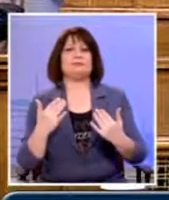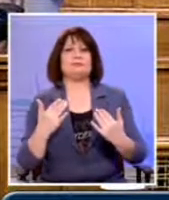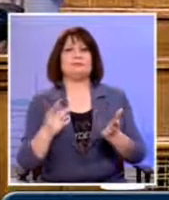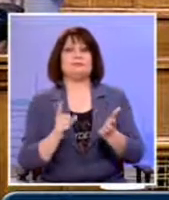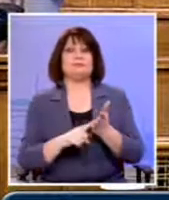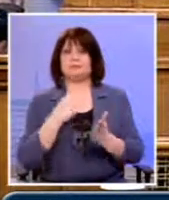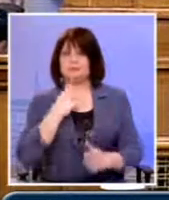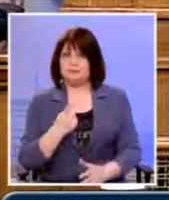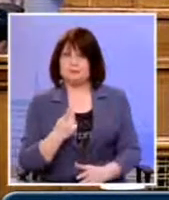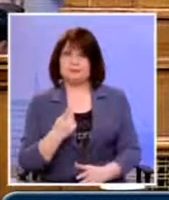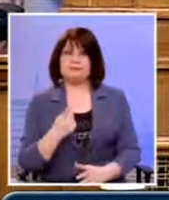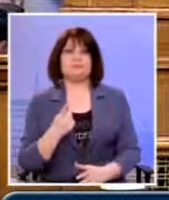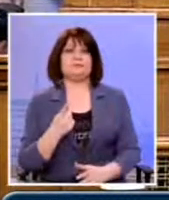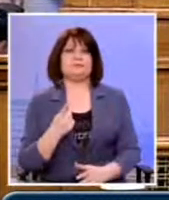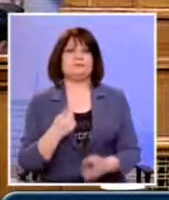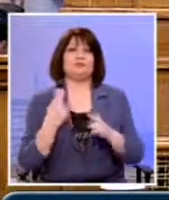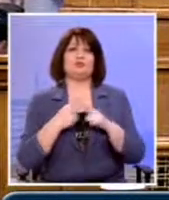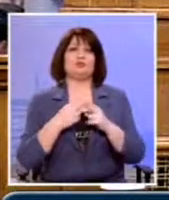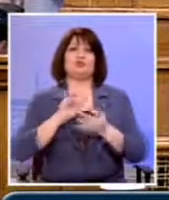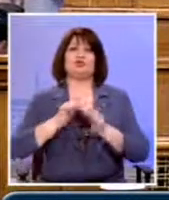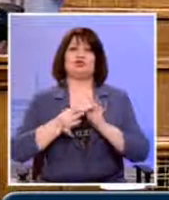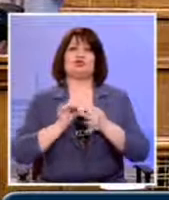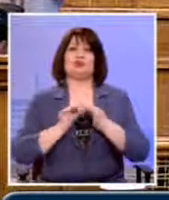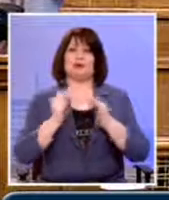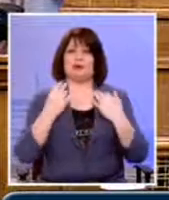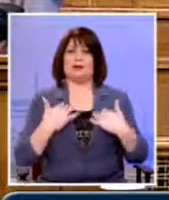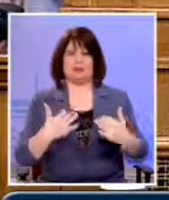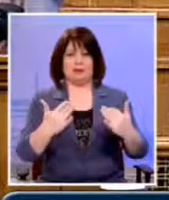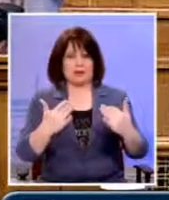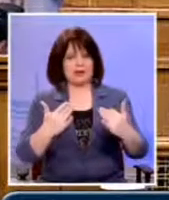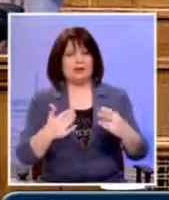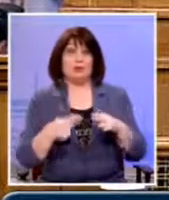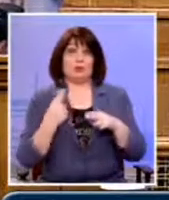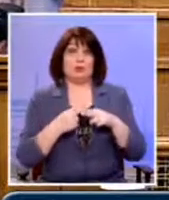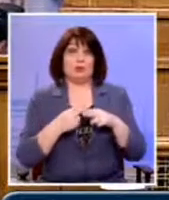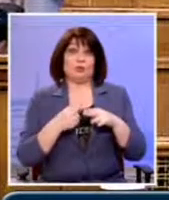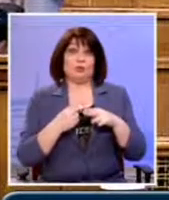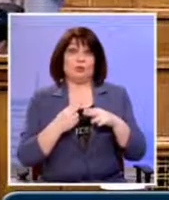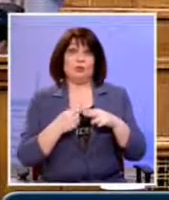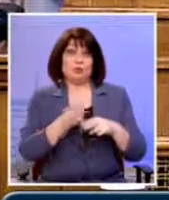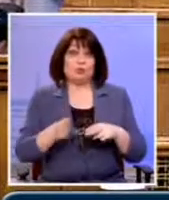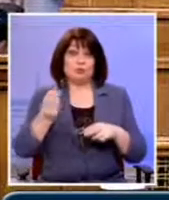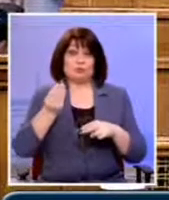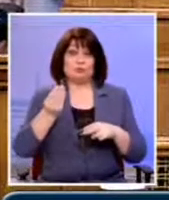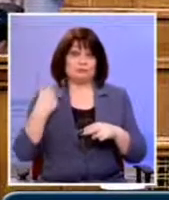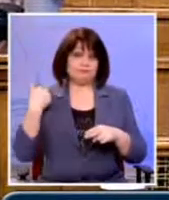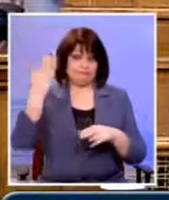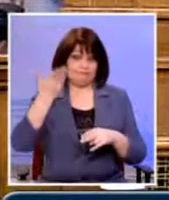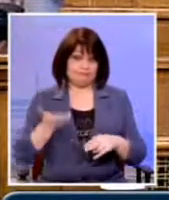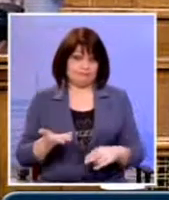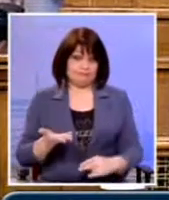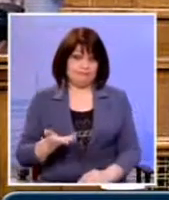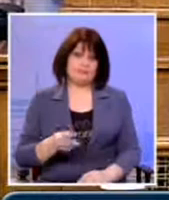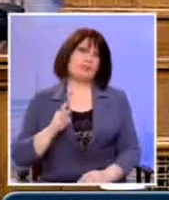πρέπει να πω ότι πρόκειται για μια ιστορική βουλή, ίσως τη σημαντικότερη βουλή κατά τη διάρκεια της Τρίτης